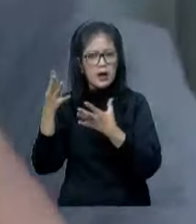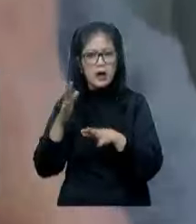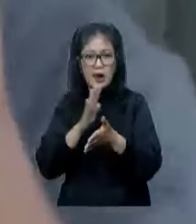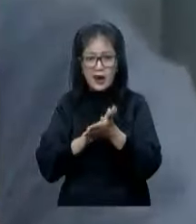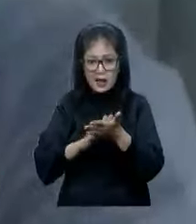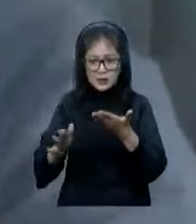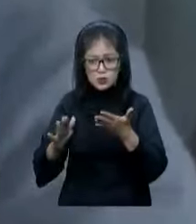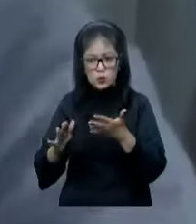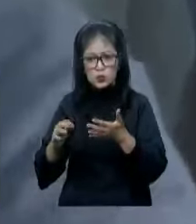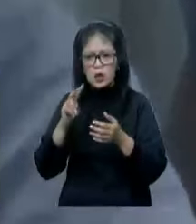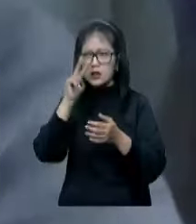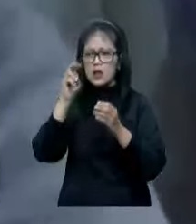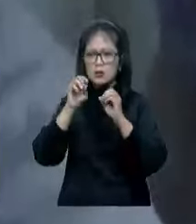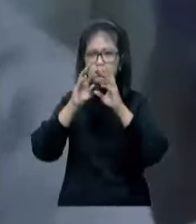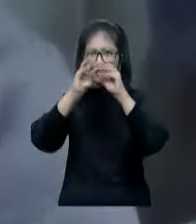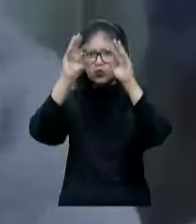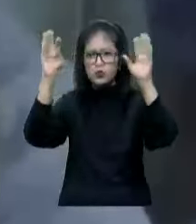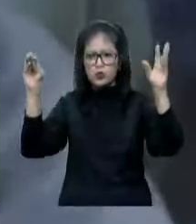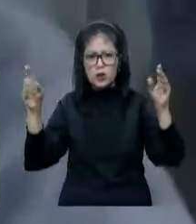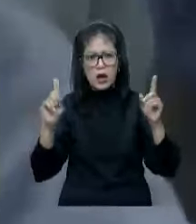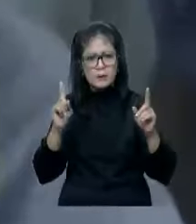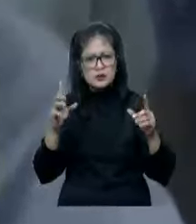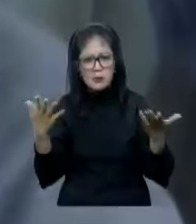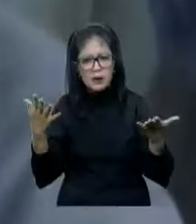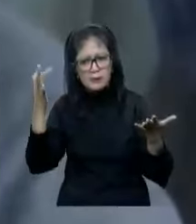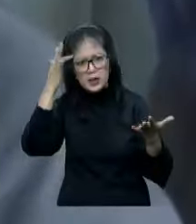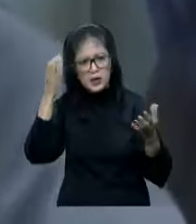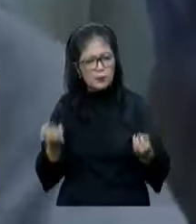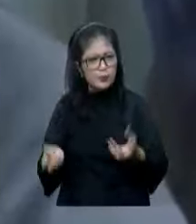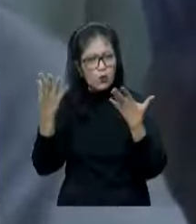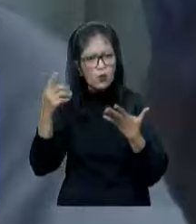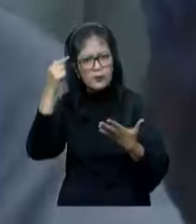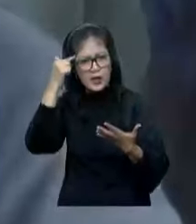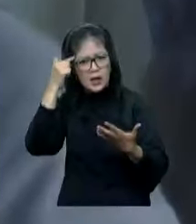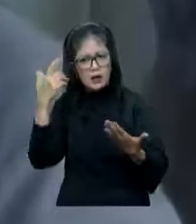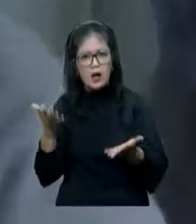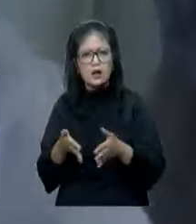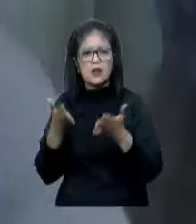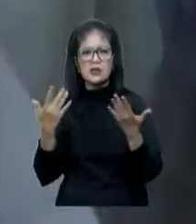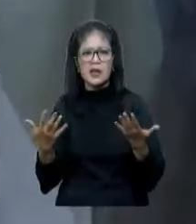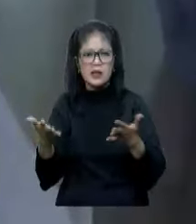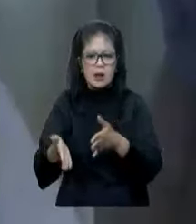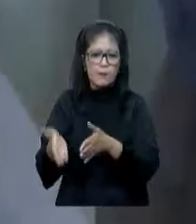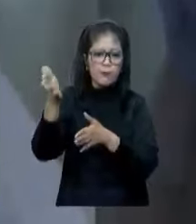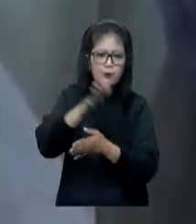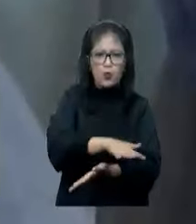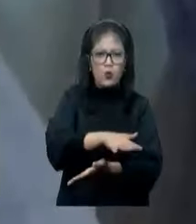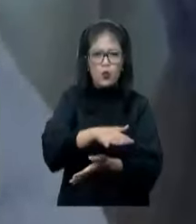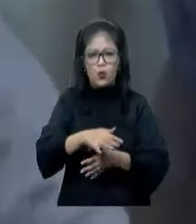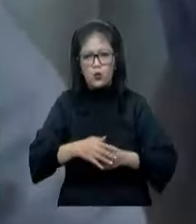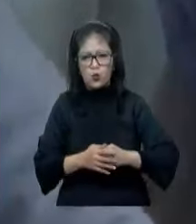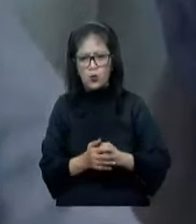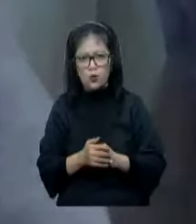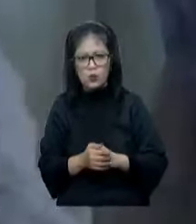kan lihat kan kiri, ada apa, saya kira tabrakan, ternyata tembok konter yang roboh.